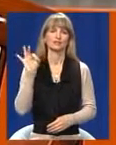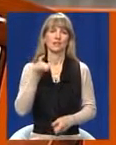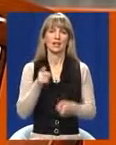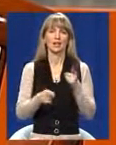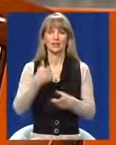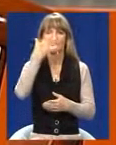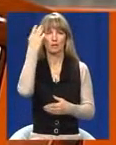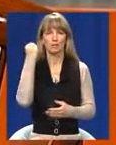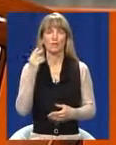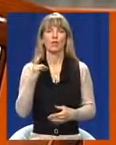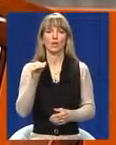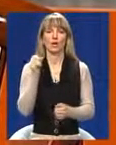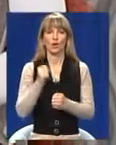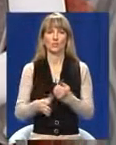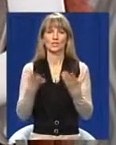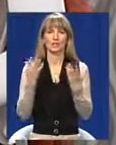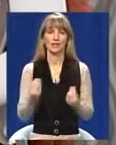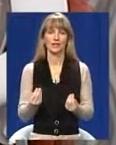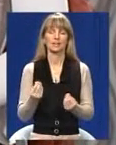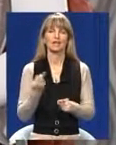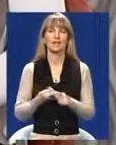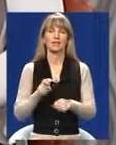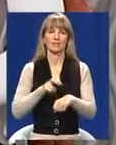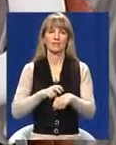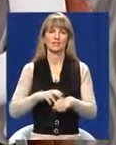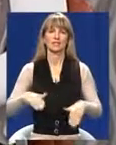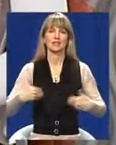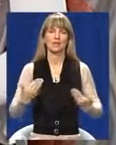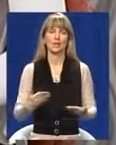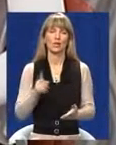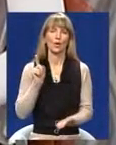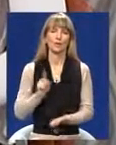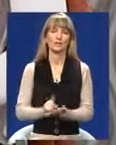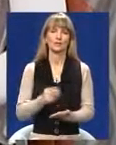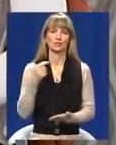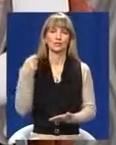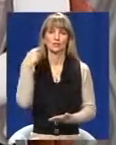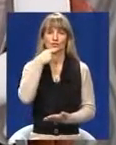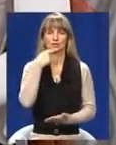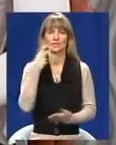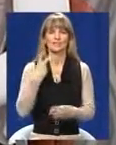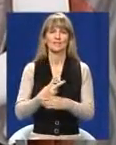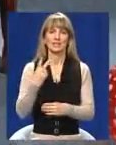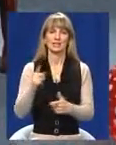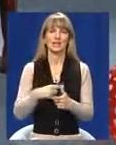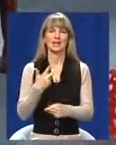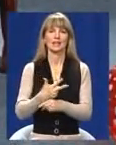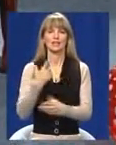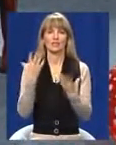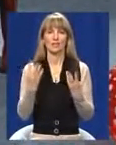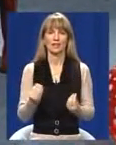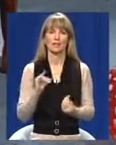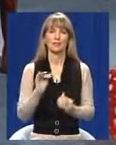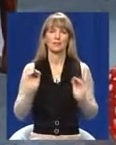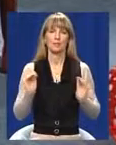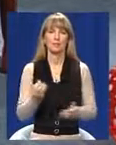але напевно кожен день. Так, це лікарі радять обов'язково чистити зуби двічі або навіть тричі на день і